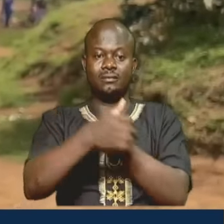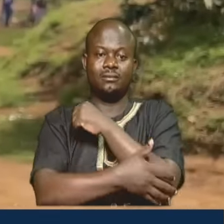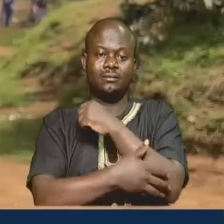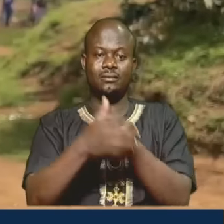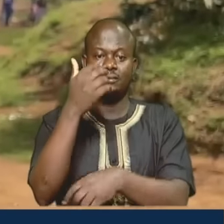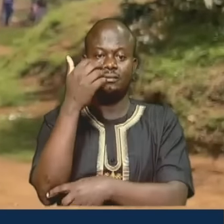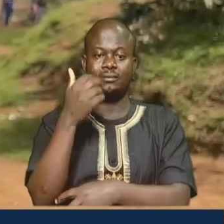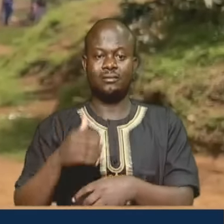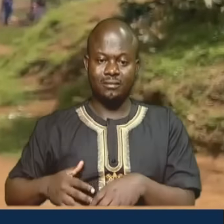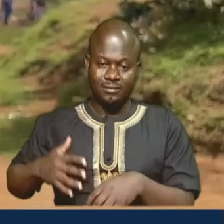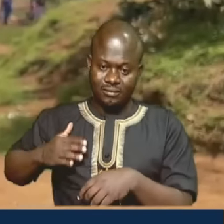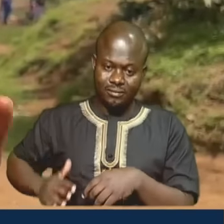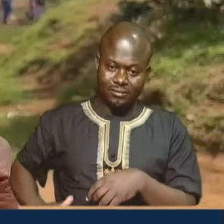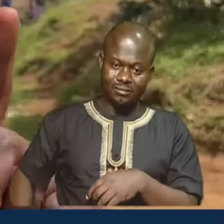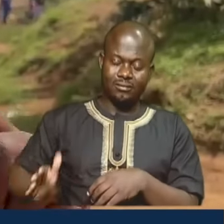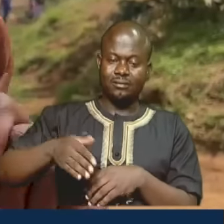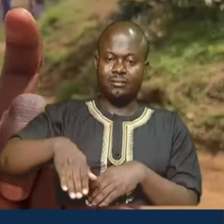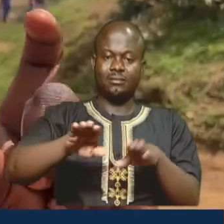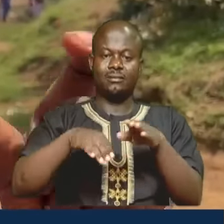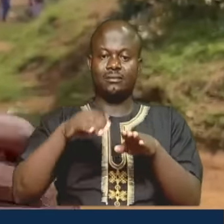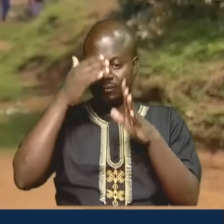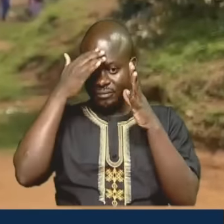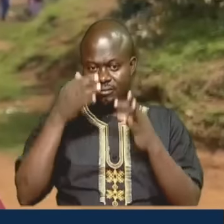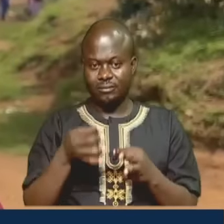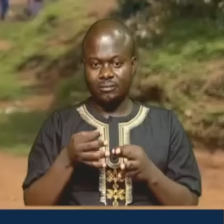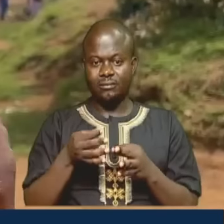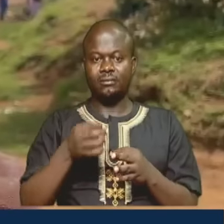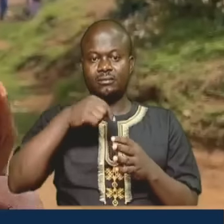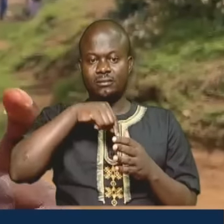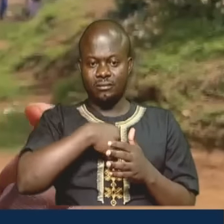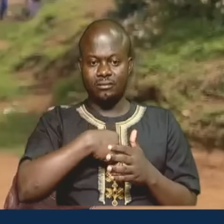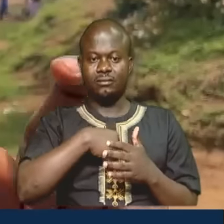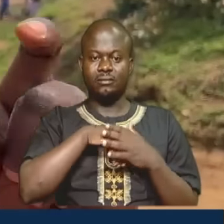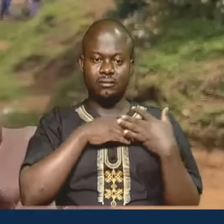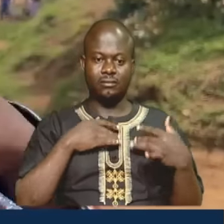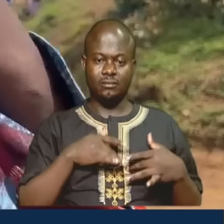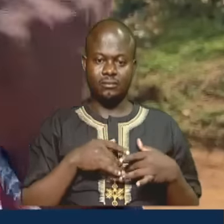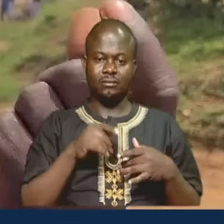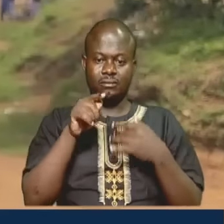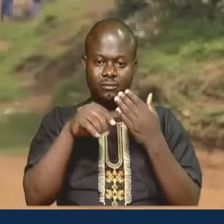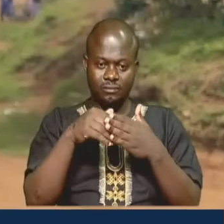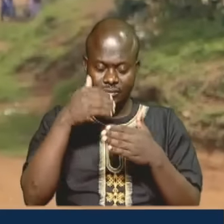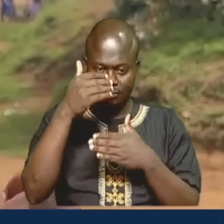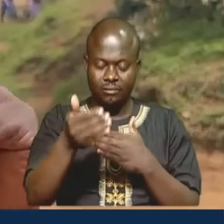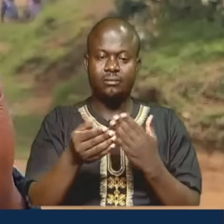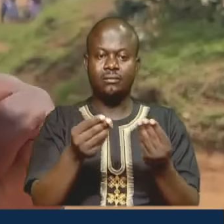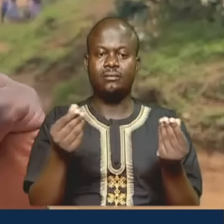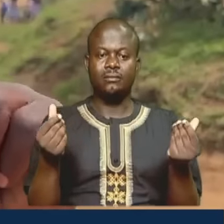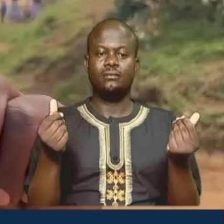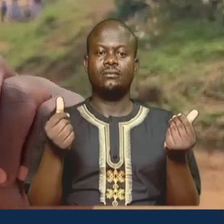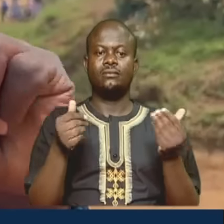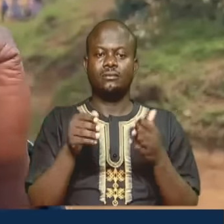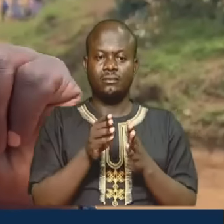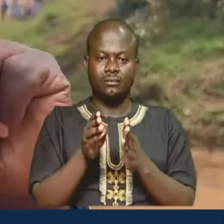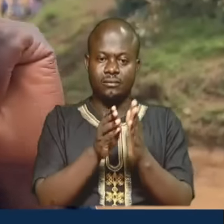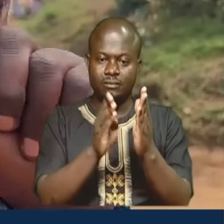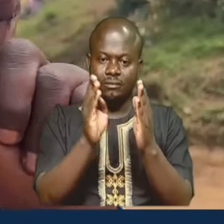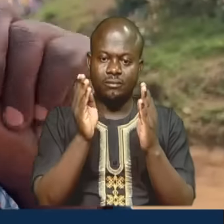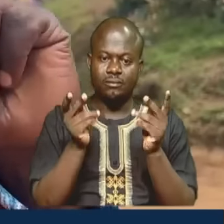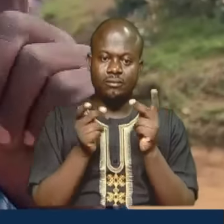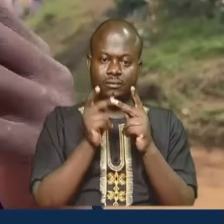n'amatako akaguru kose karangirika mita mfata umwanzuro mu mutima ugira uti nkimara koroherwa umuhanda